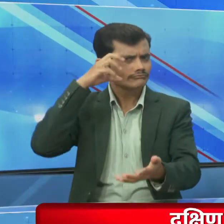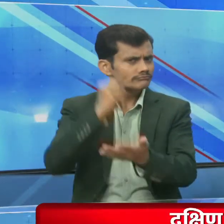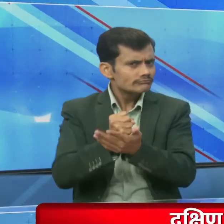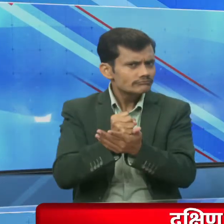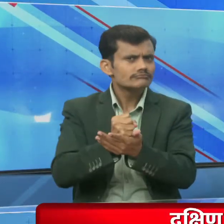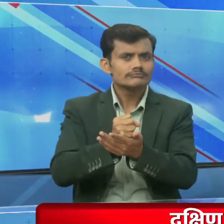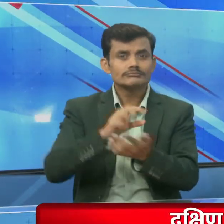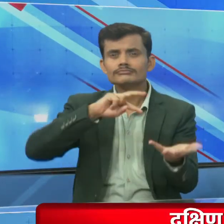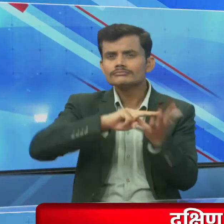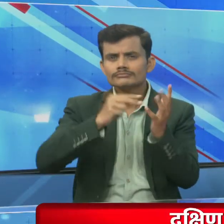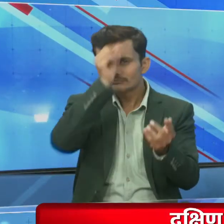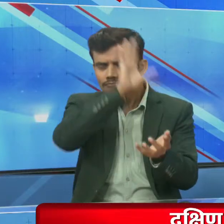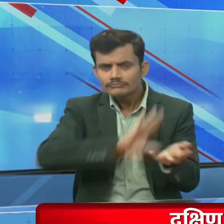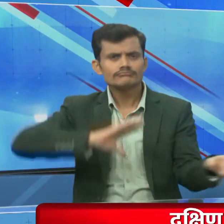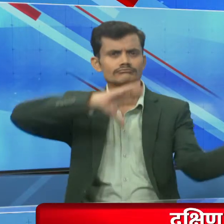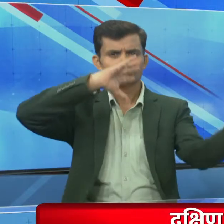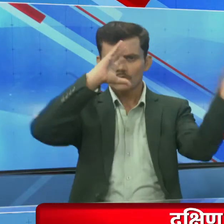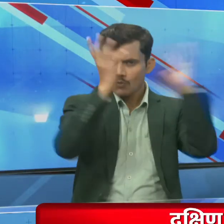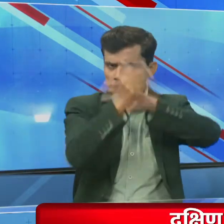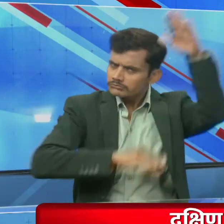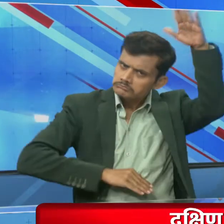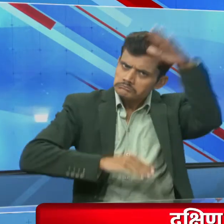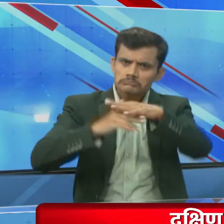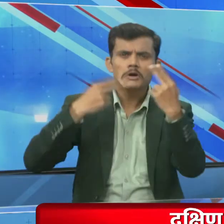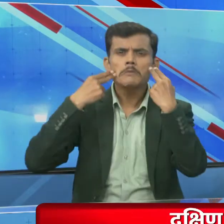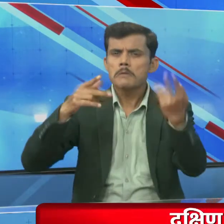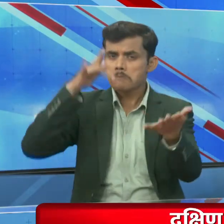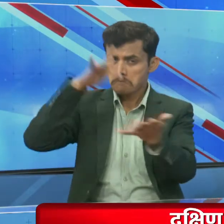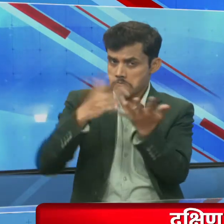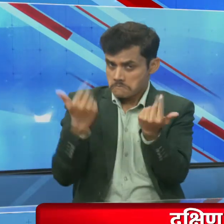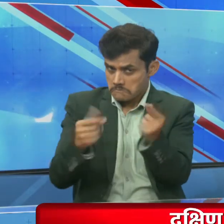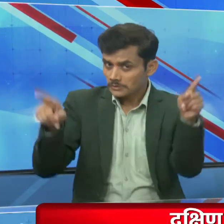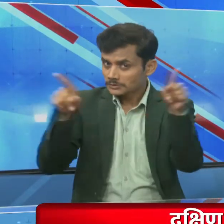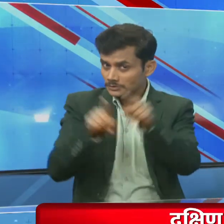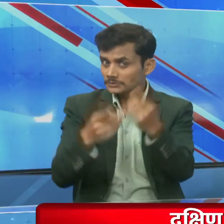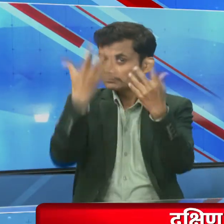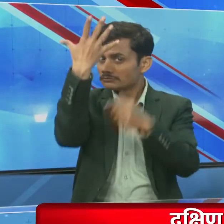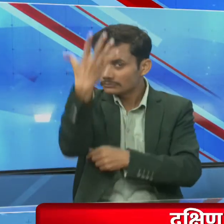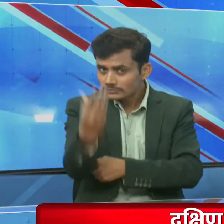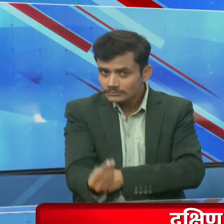का केंद्र। शाम को तमिलनाडु के तिरुनेलवेली में करेंगे चुनावी रैली।